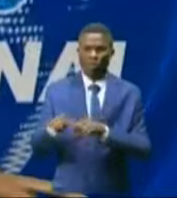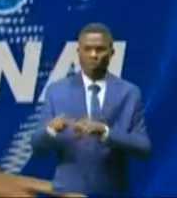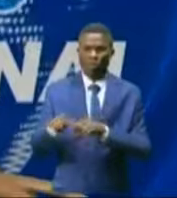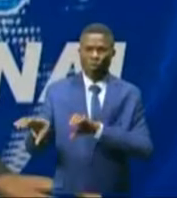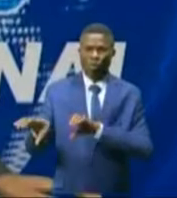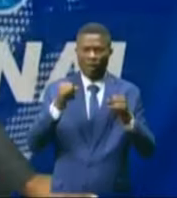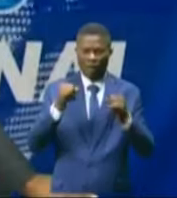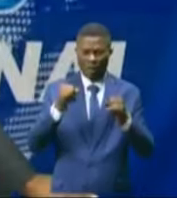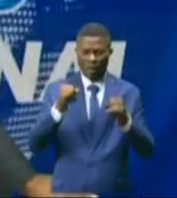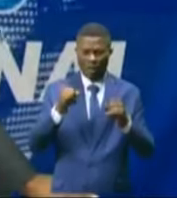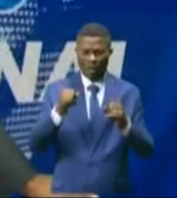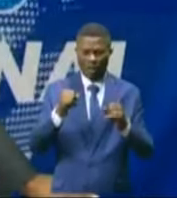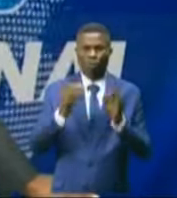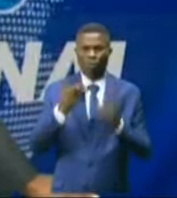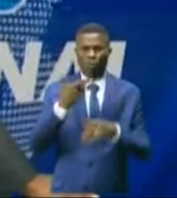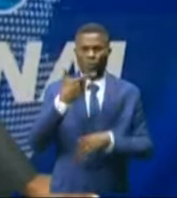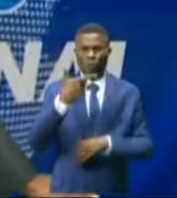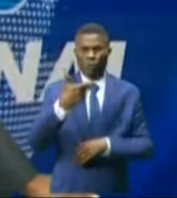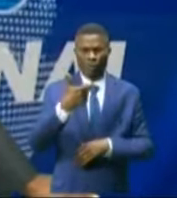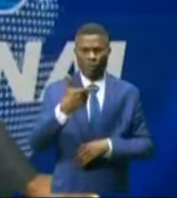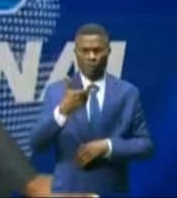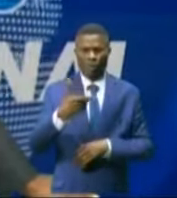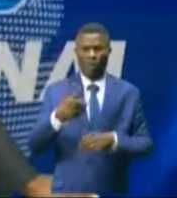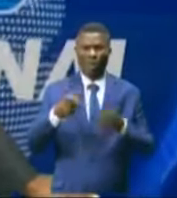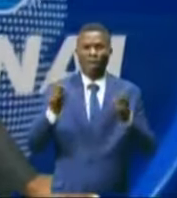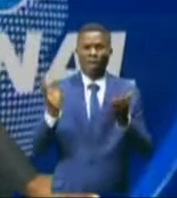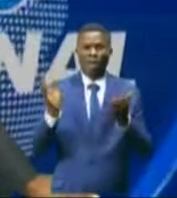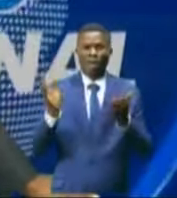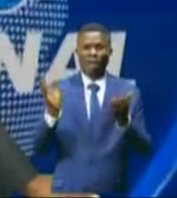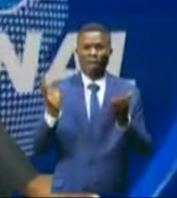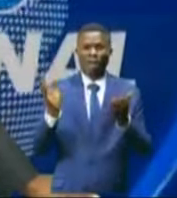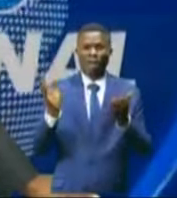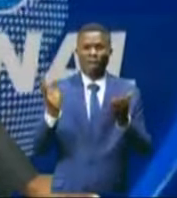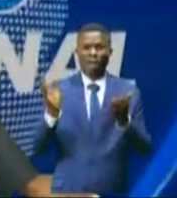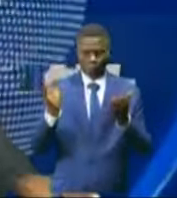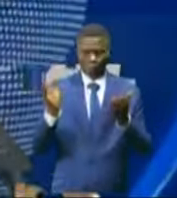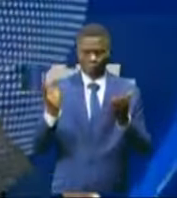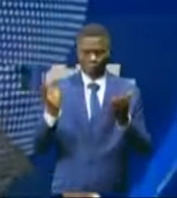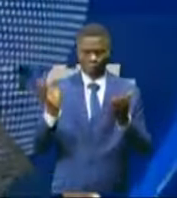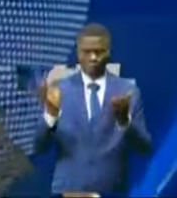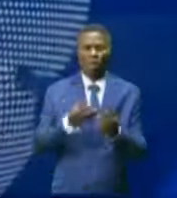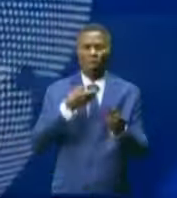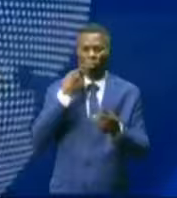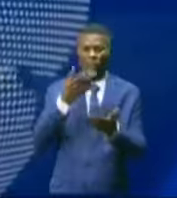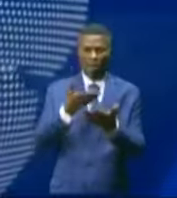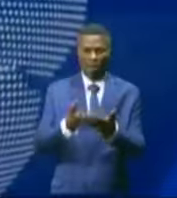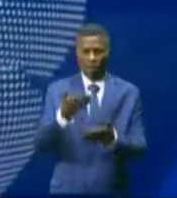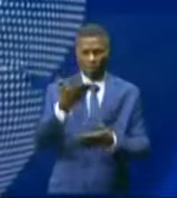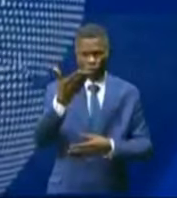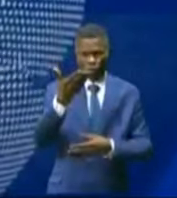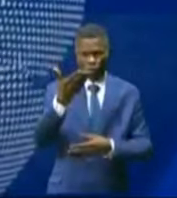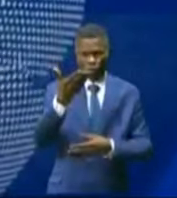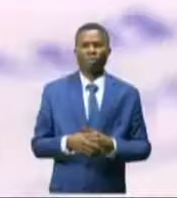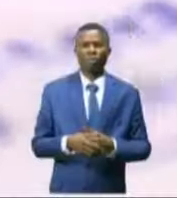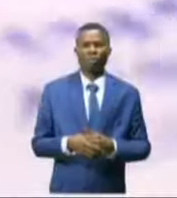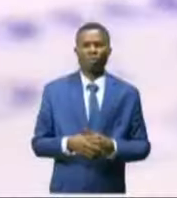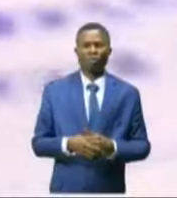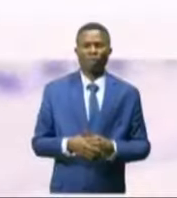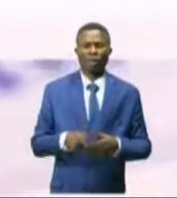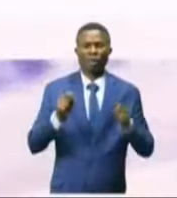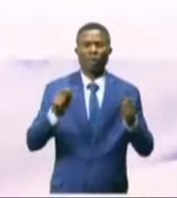actualités qui c'est mardi la revue de presse une Ndolo Demazo. Regardez.